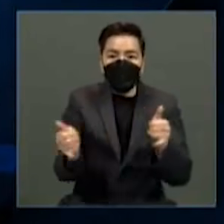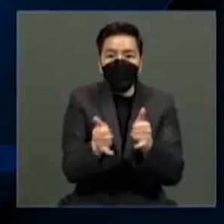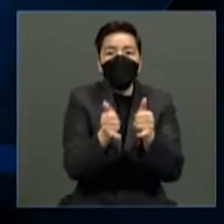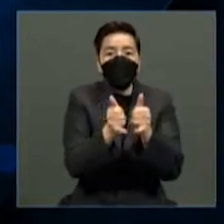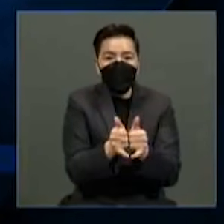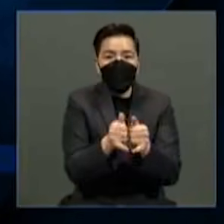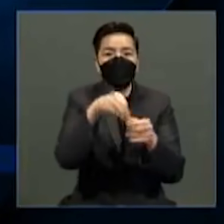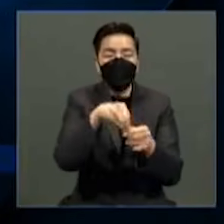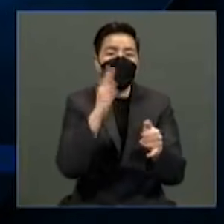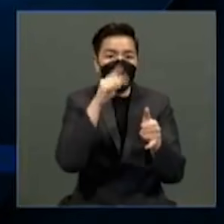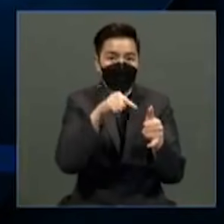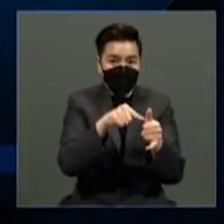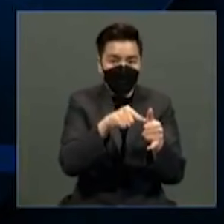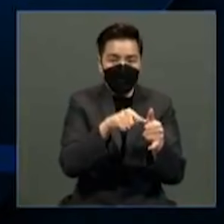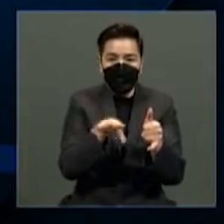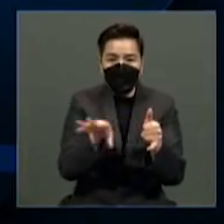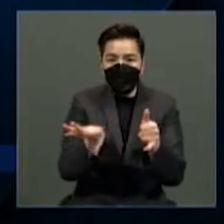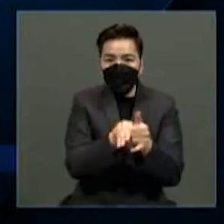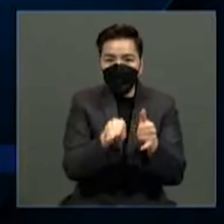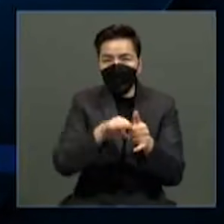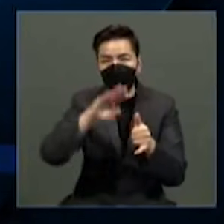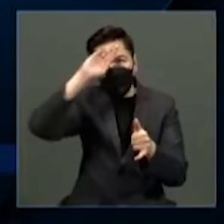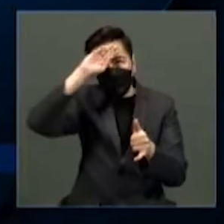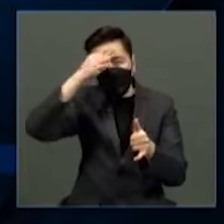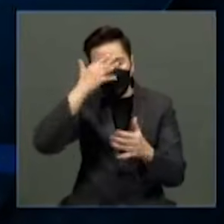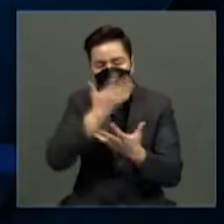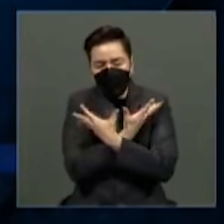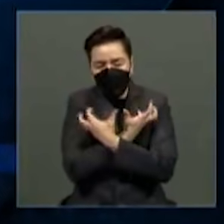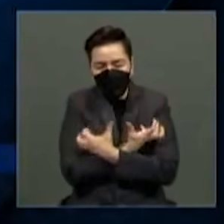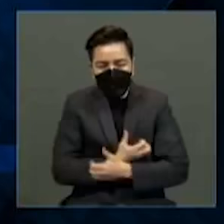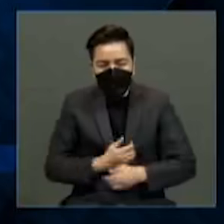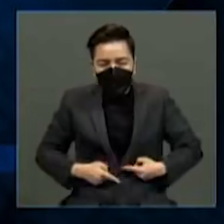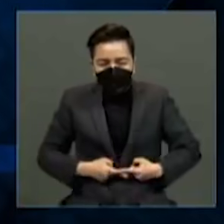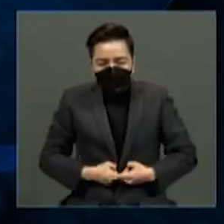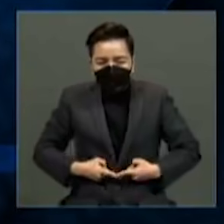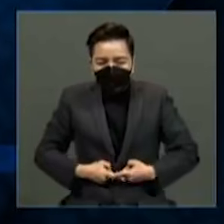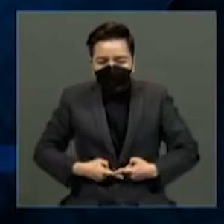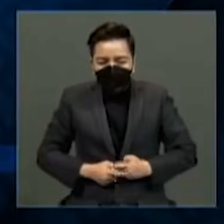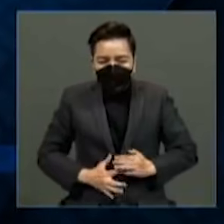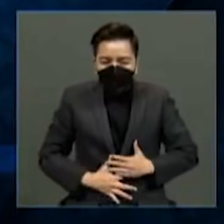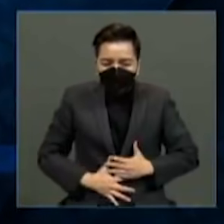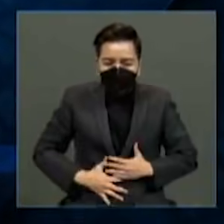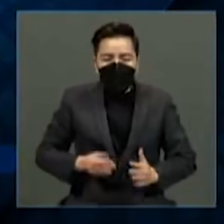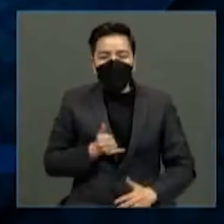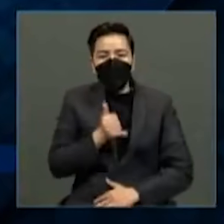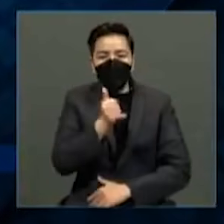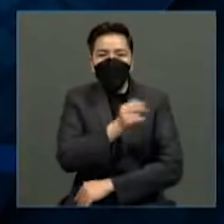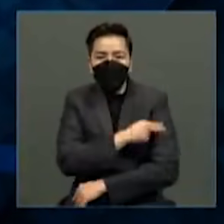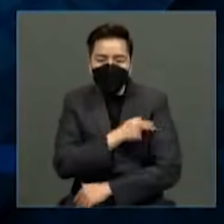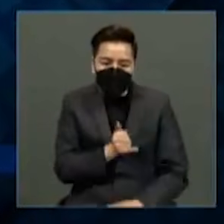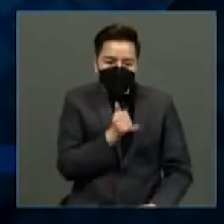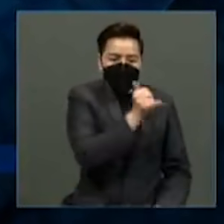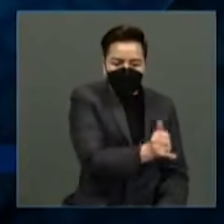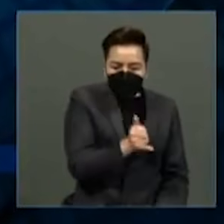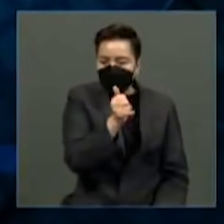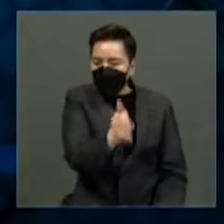รณีผู้ชายท่านนี้ท่านมีอาการไข้ปวดเมื่อยปวดท้องนะครับแล้วก็ไปพบแพทย์อยู่หลายแห่งนะครับ